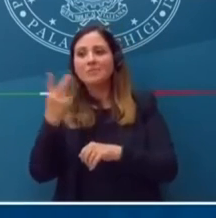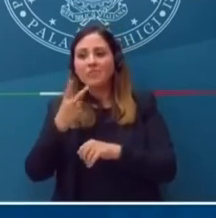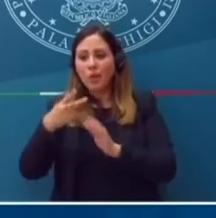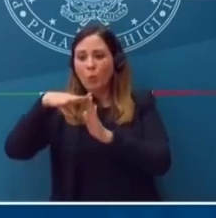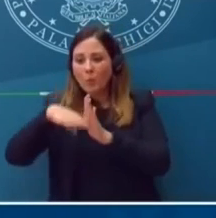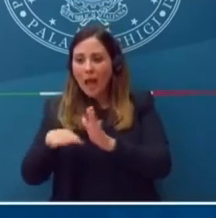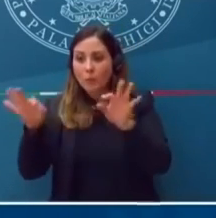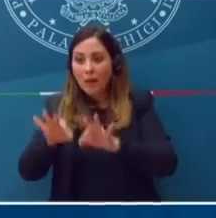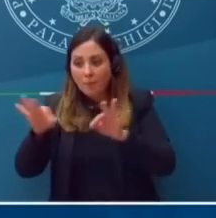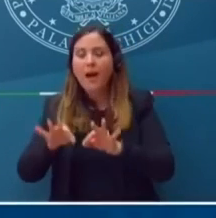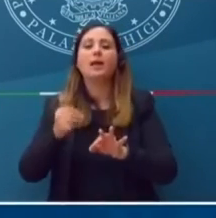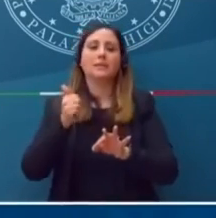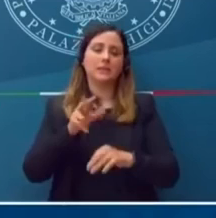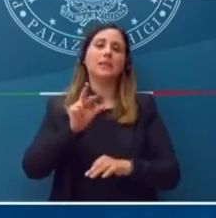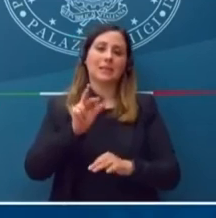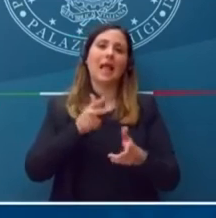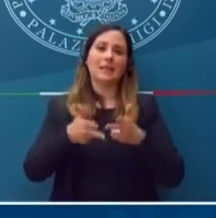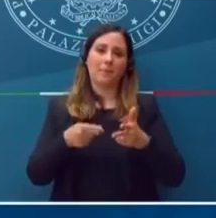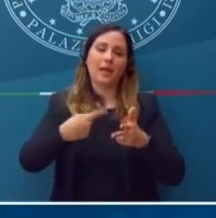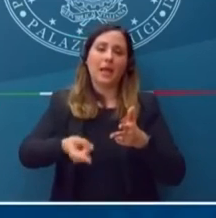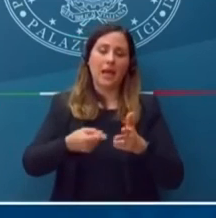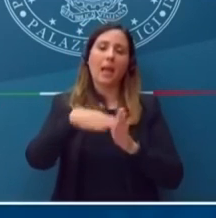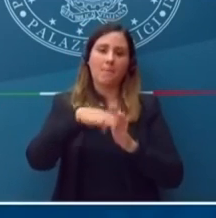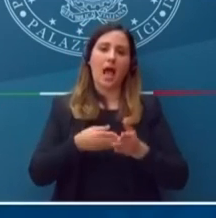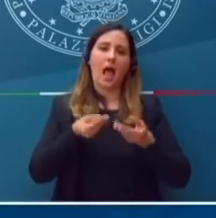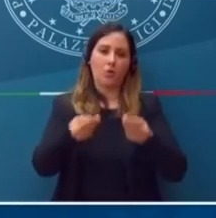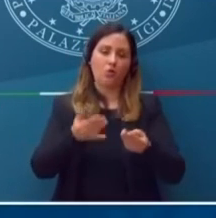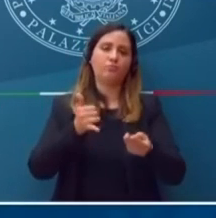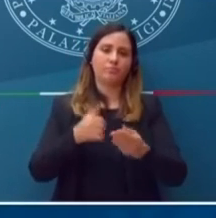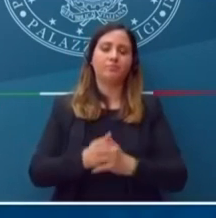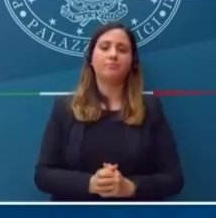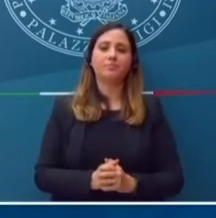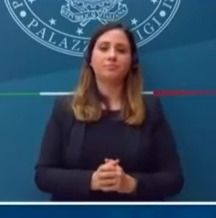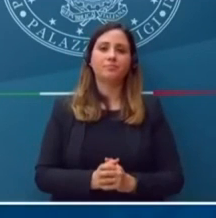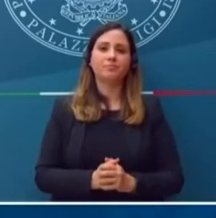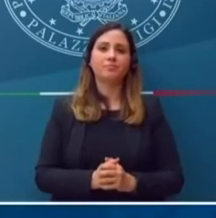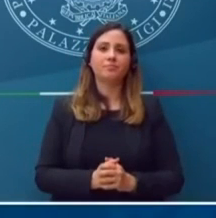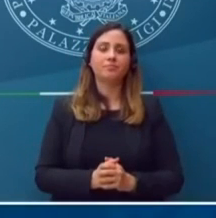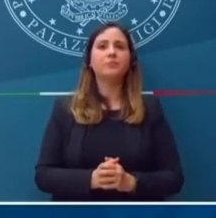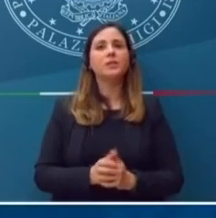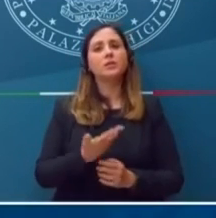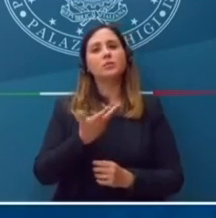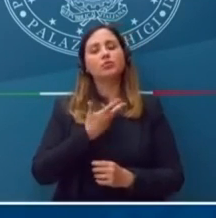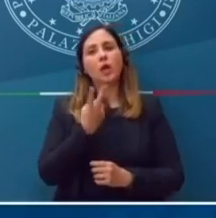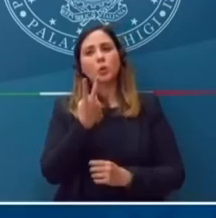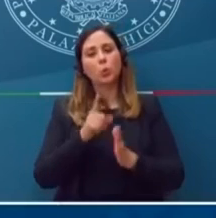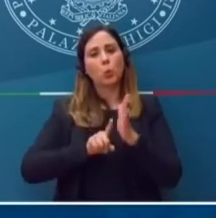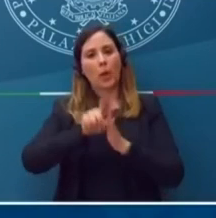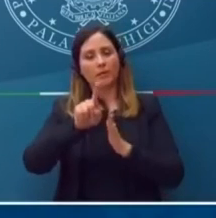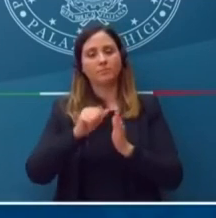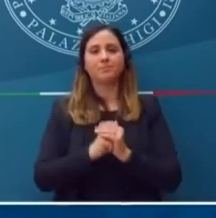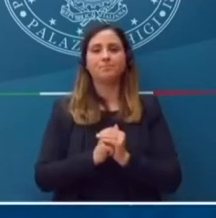lo consegniamo il piano. sono venute fuori due cose. La prima è